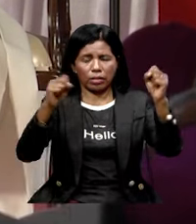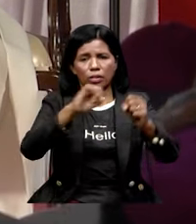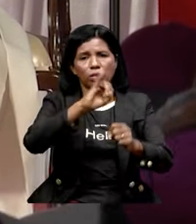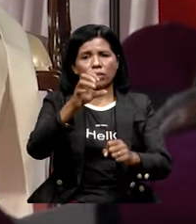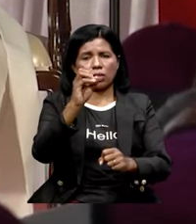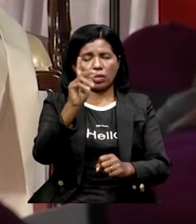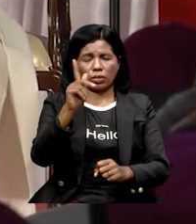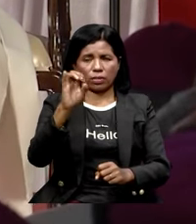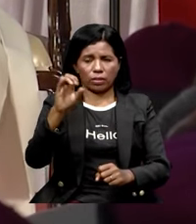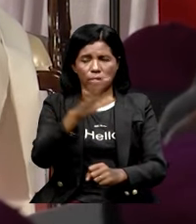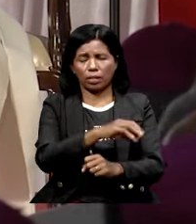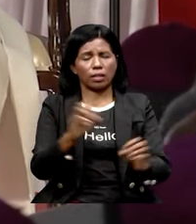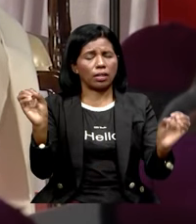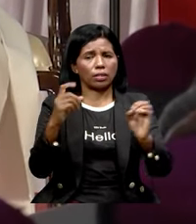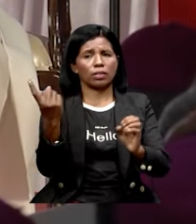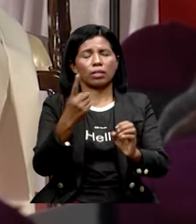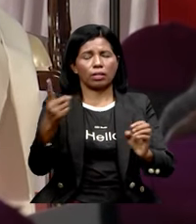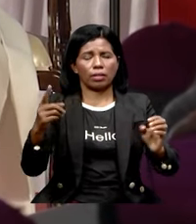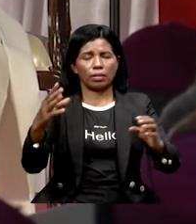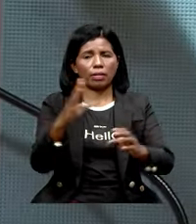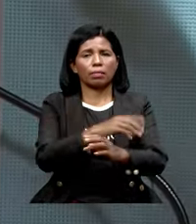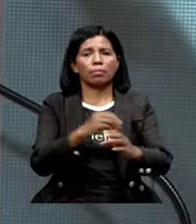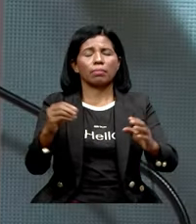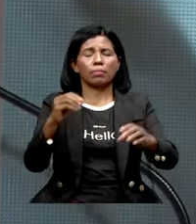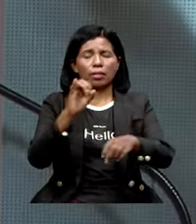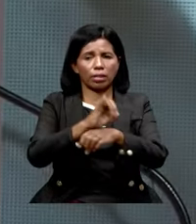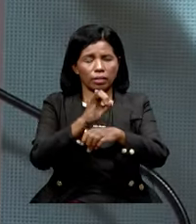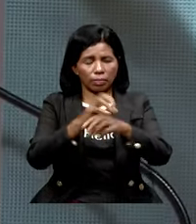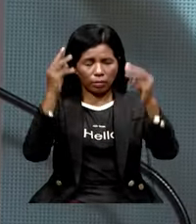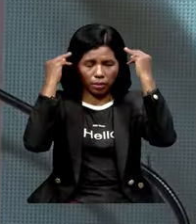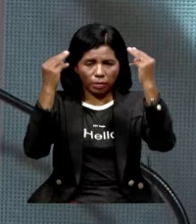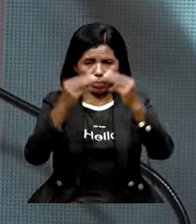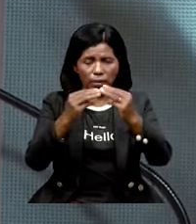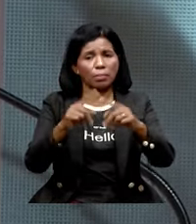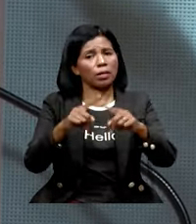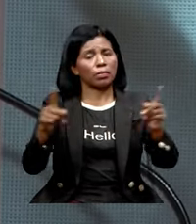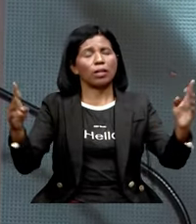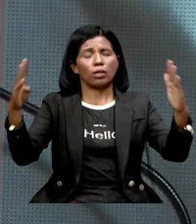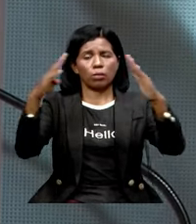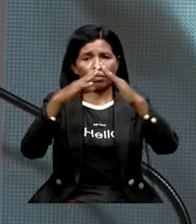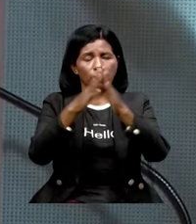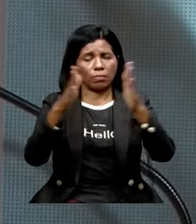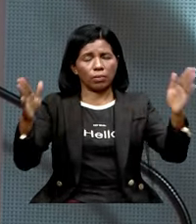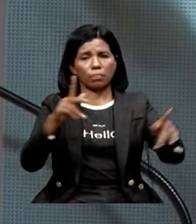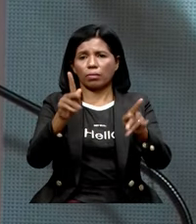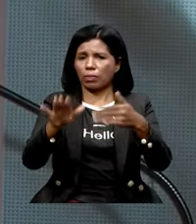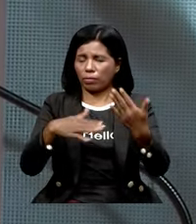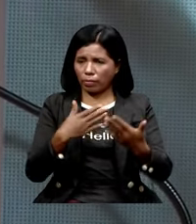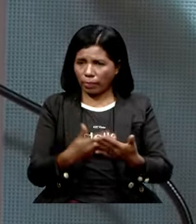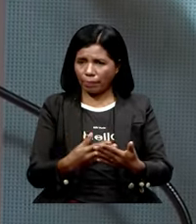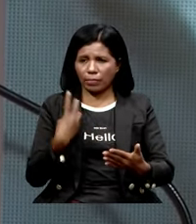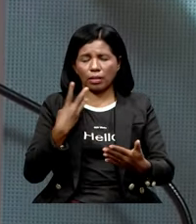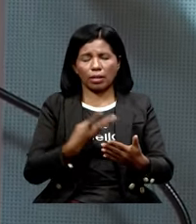Widodo bukan hanya rumah ibadah umat Islam tetapi juga rumah besar untuk kemanusiaan kita